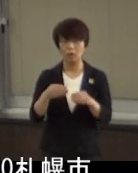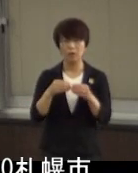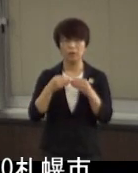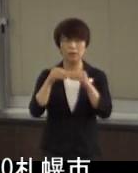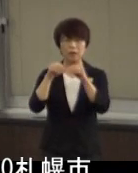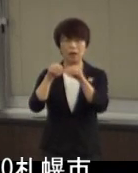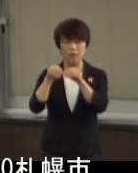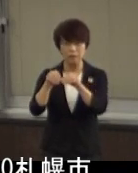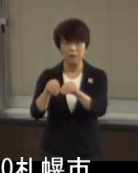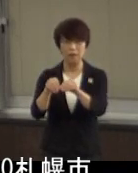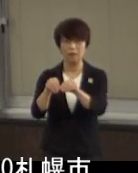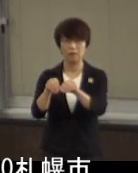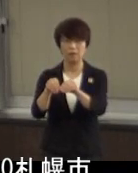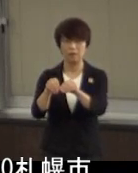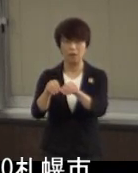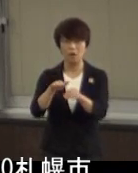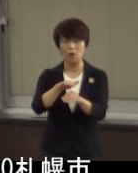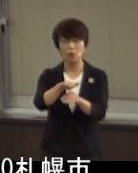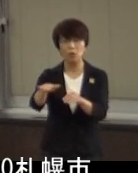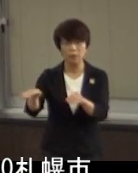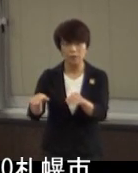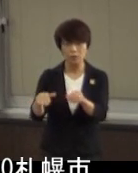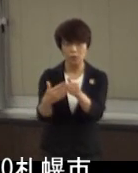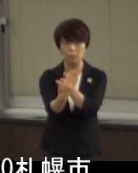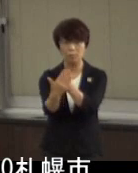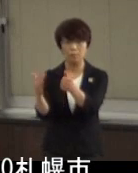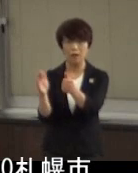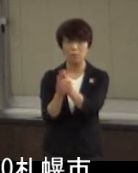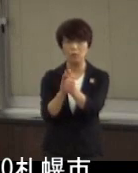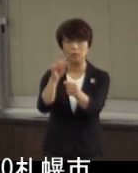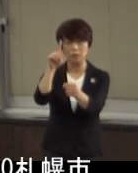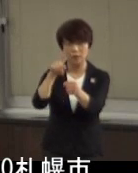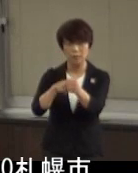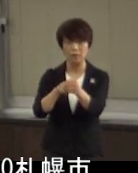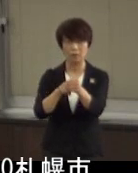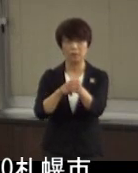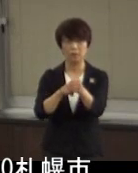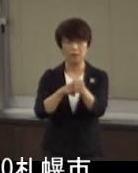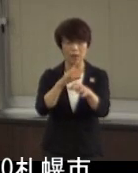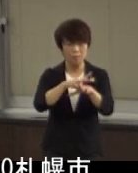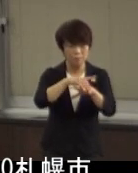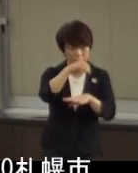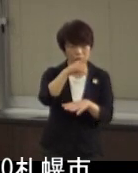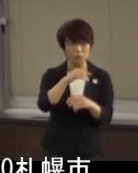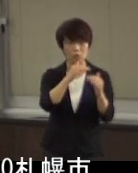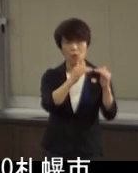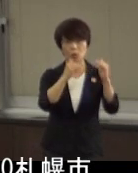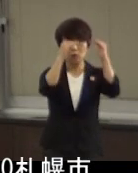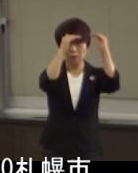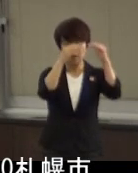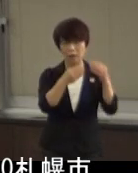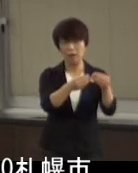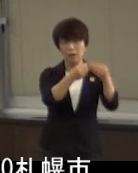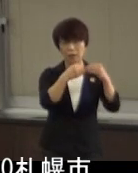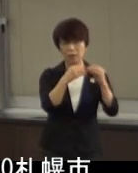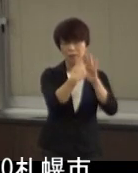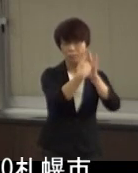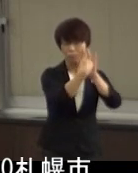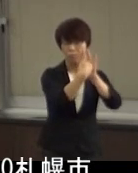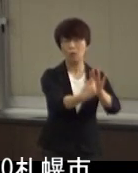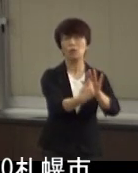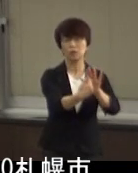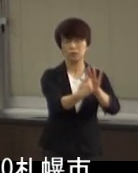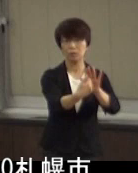を、子どもたちを感染から守るためにも、まずは大人が感染をしないということ